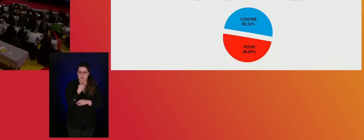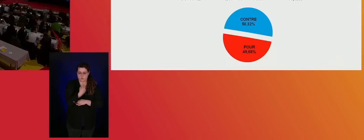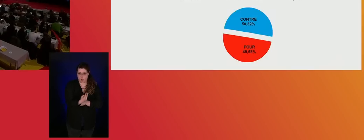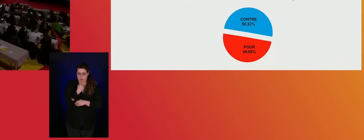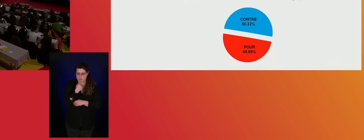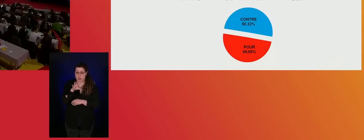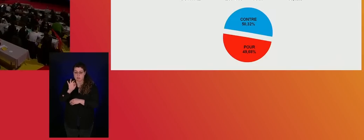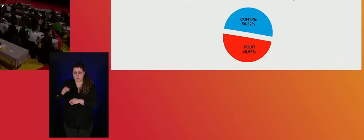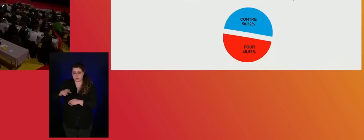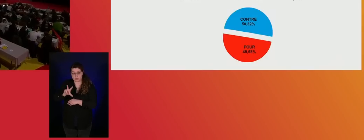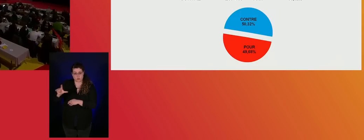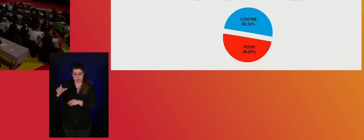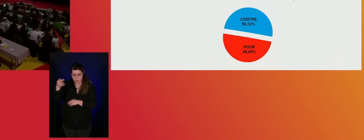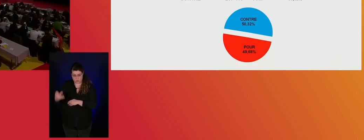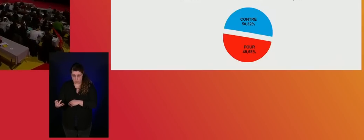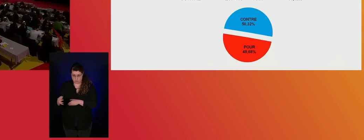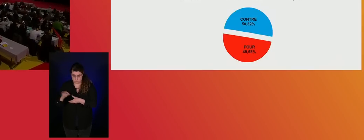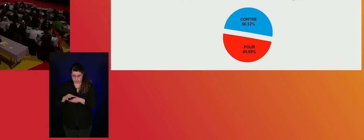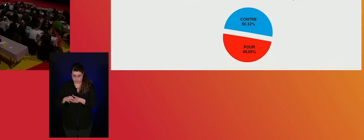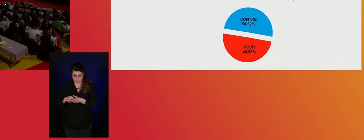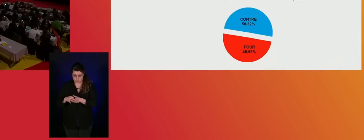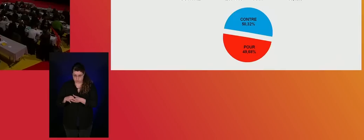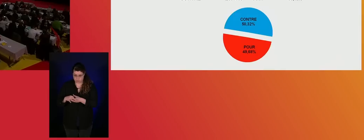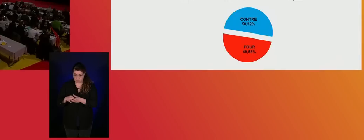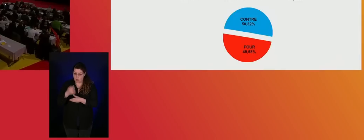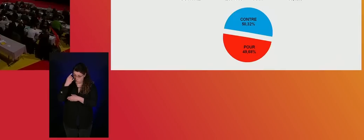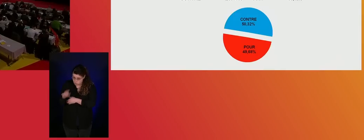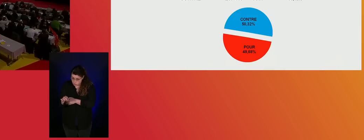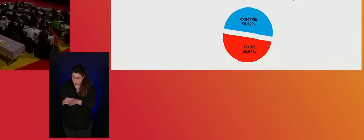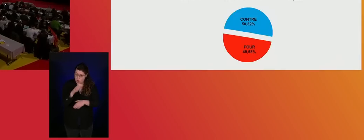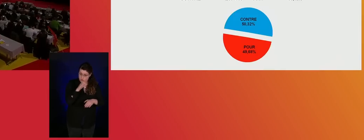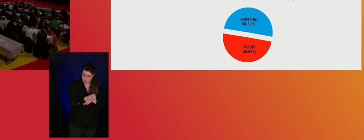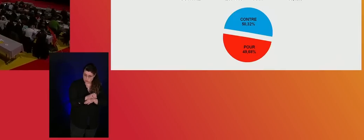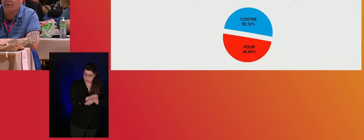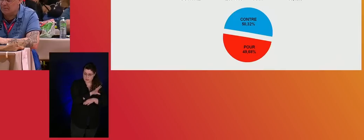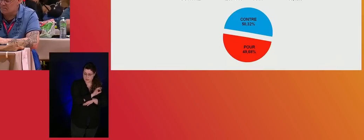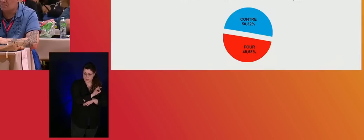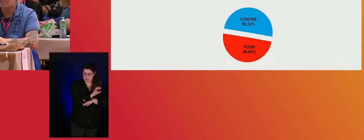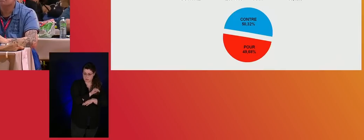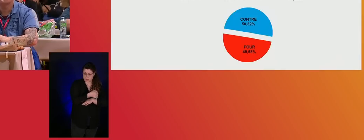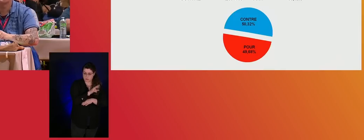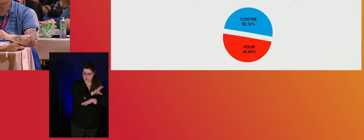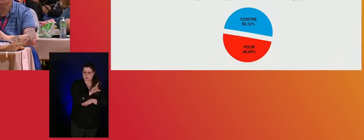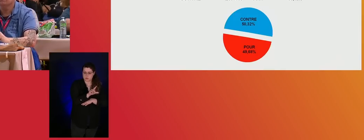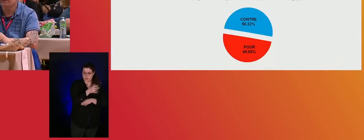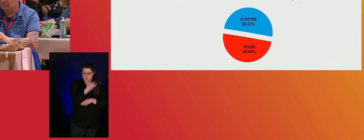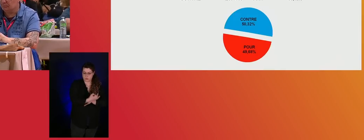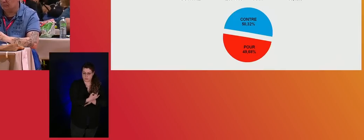49,68% des suffrages exprimés, contre 267 415 voix,